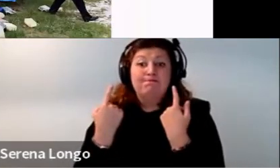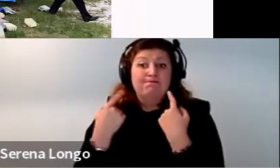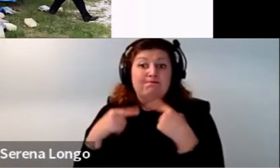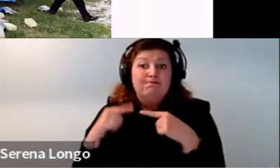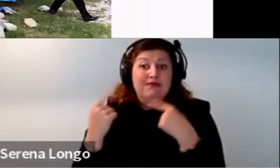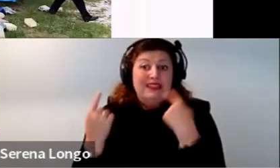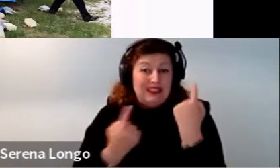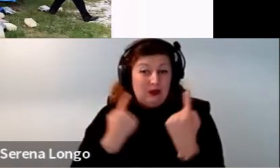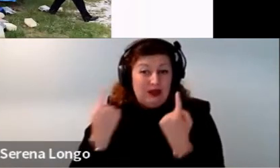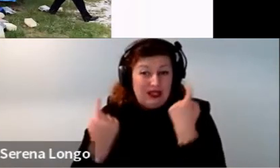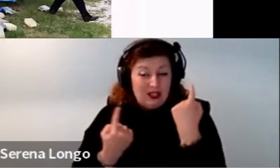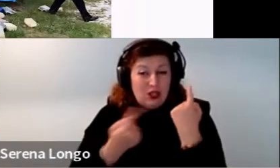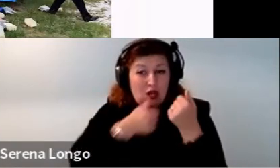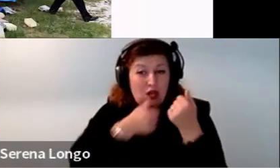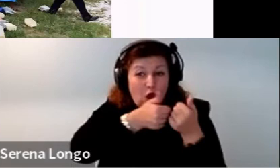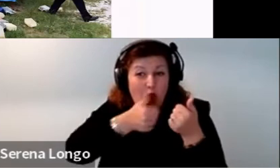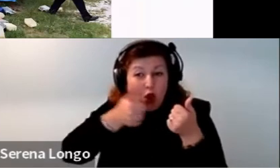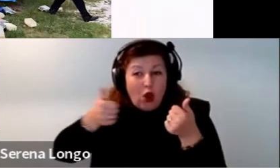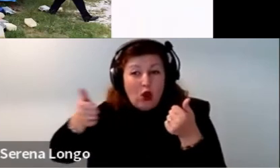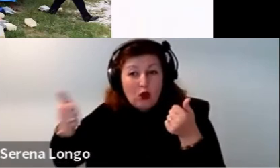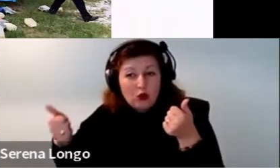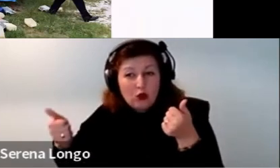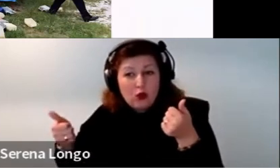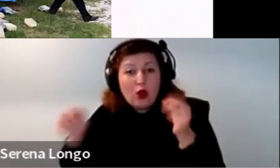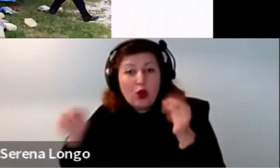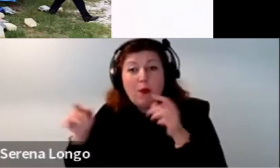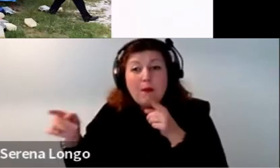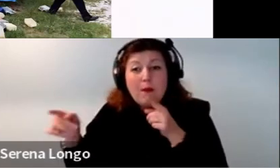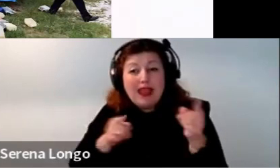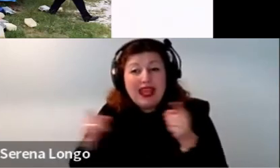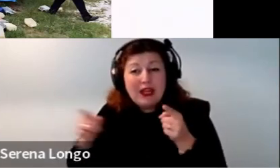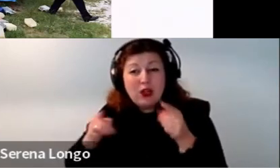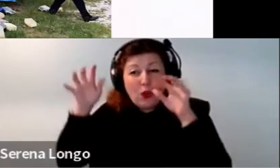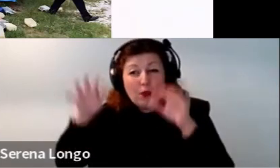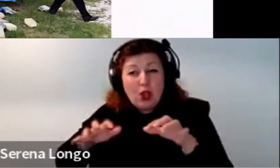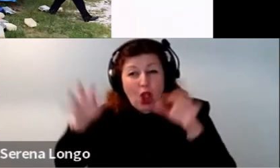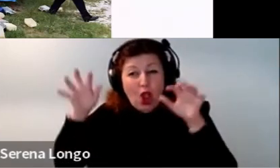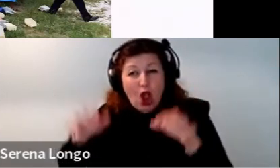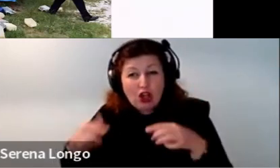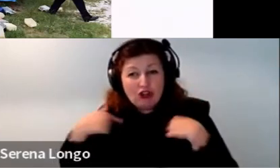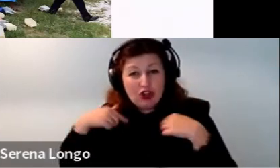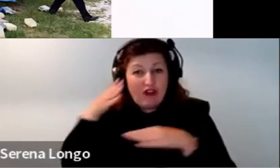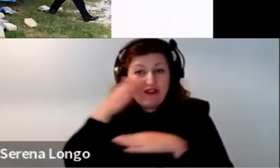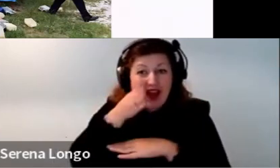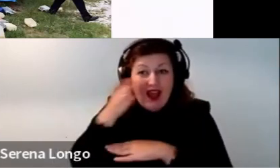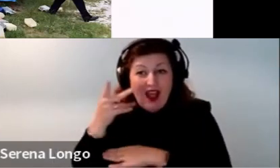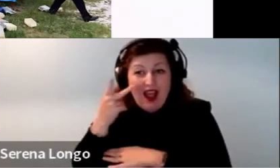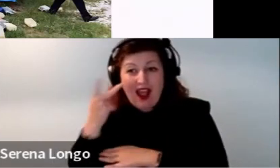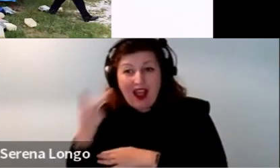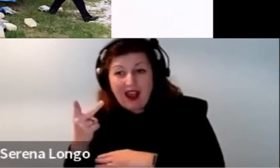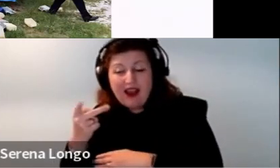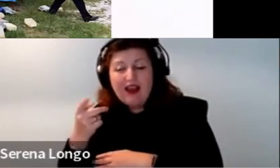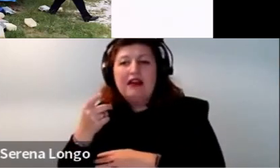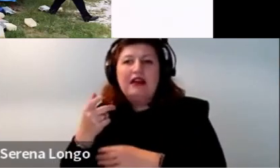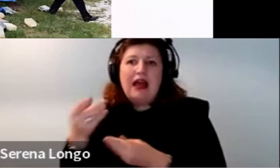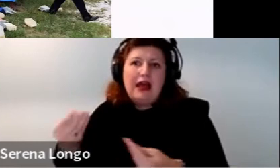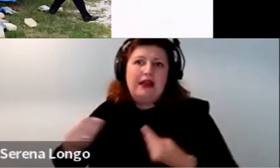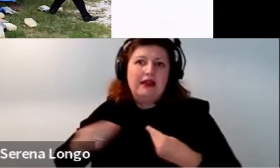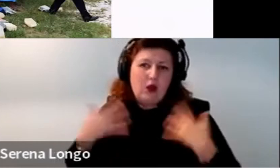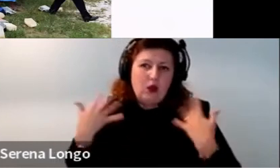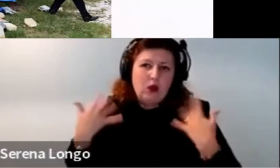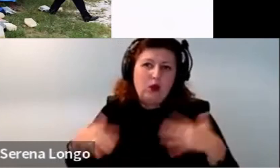noi visitassimo queste scuole nella stagione delle piogge è stato particolarmente utile, perché